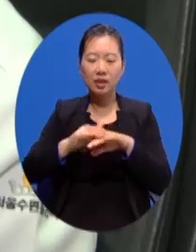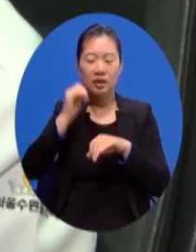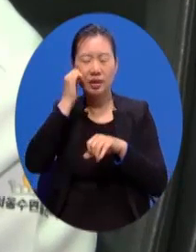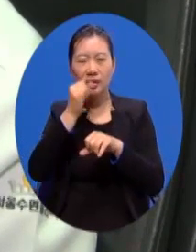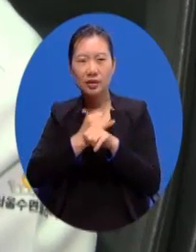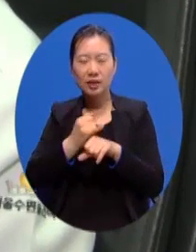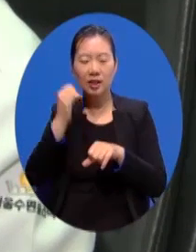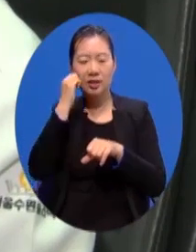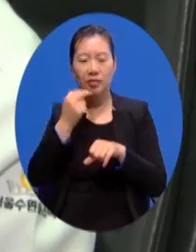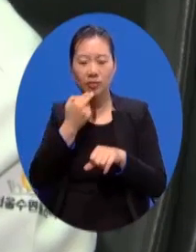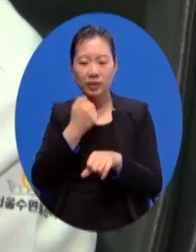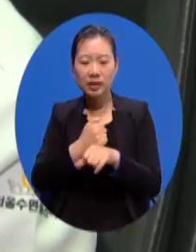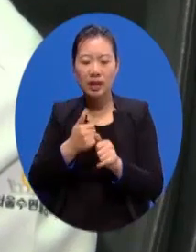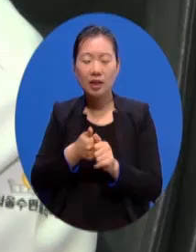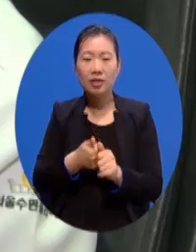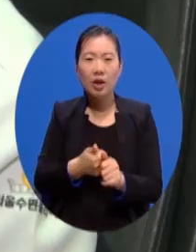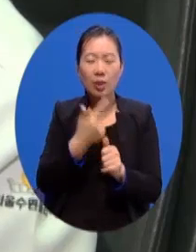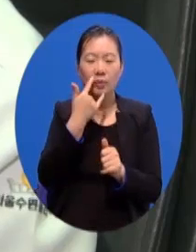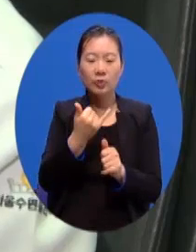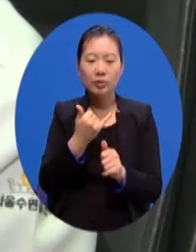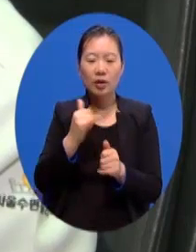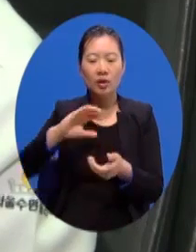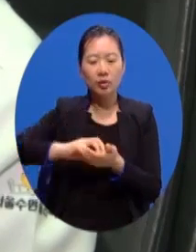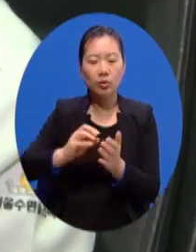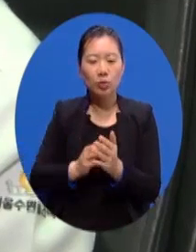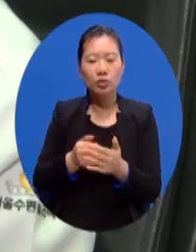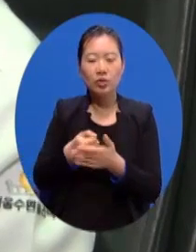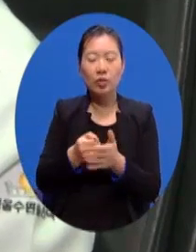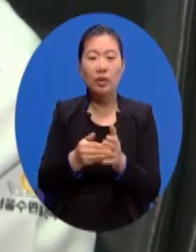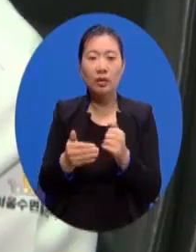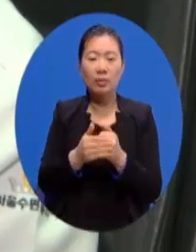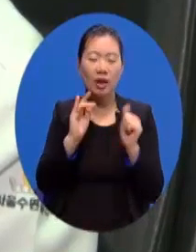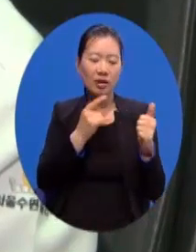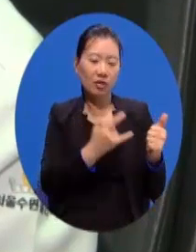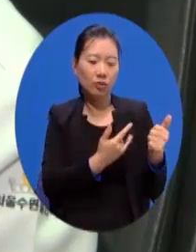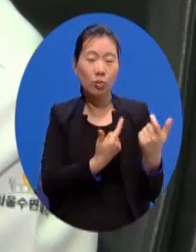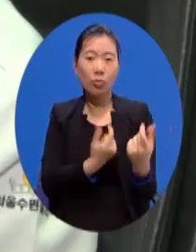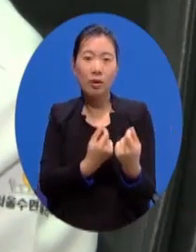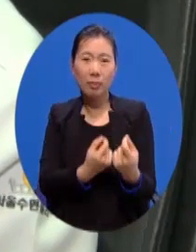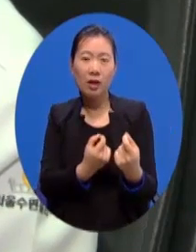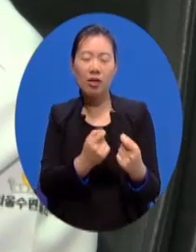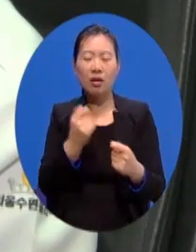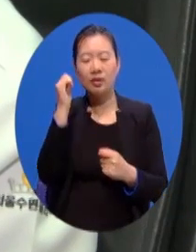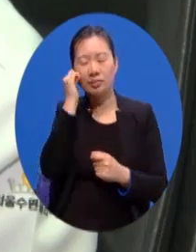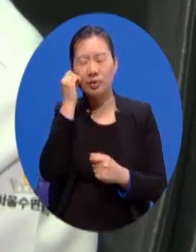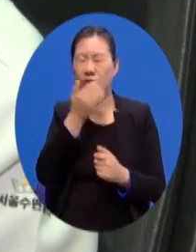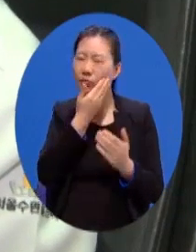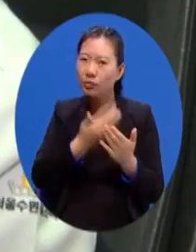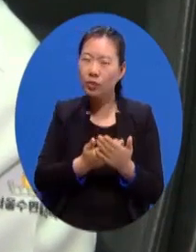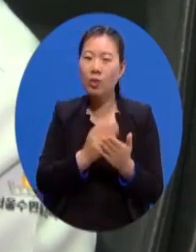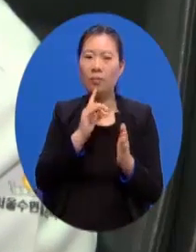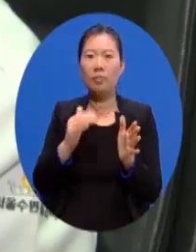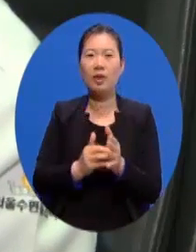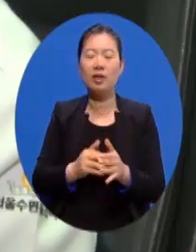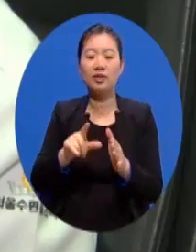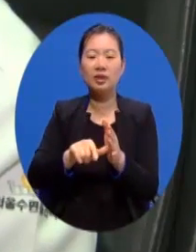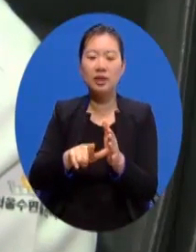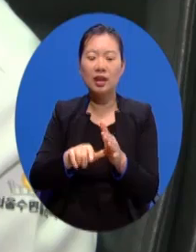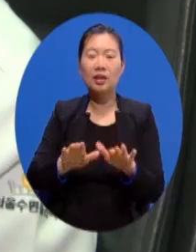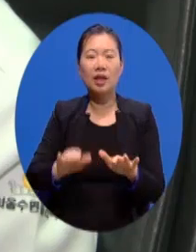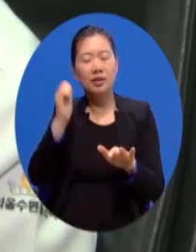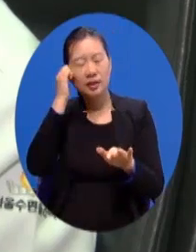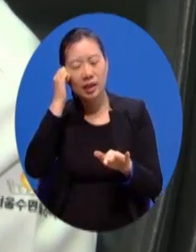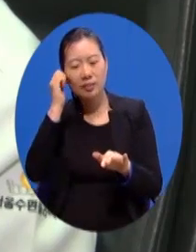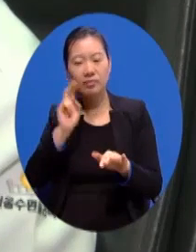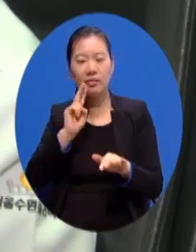안 자느냐가 부모의 어떤 삶의 질을 좌우하지 않습니까? 아이한테도 마찬가지로 수면이 그렇게 중요하거든요. 그 시간에는 잠을